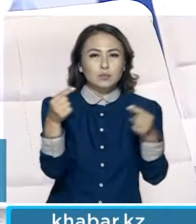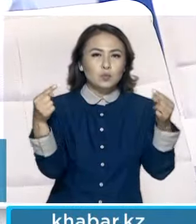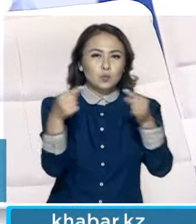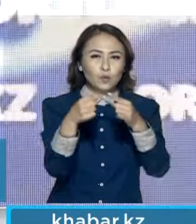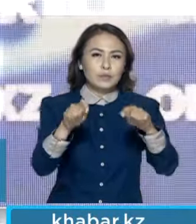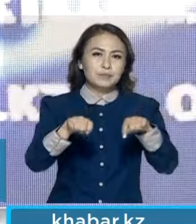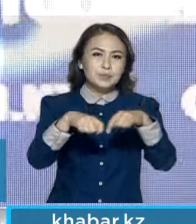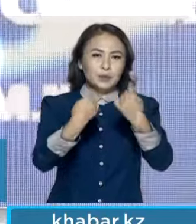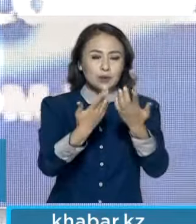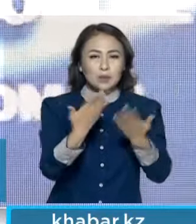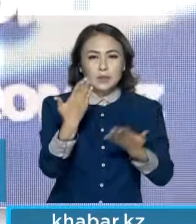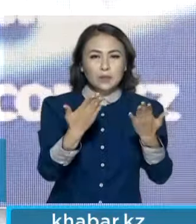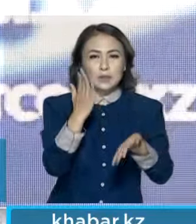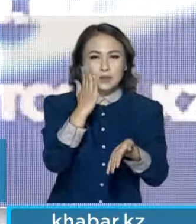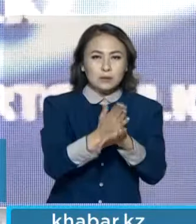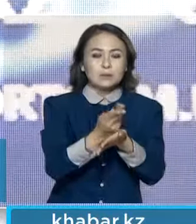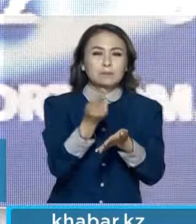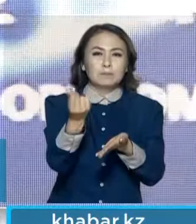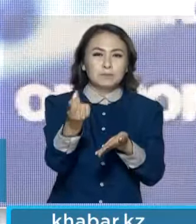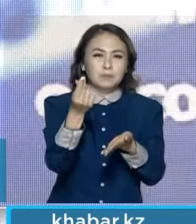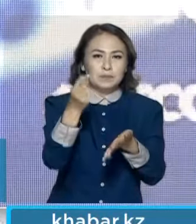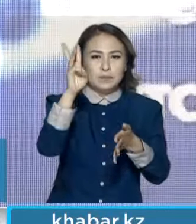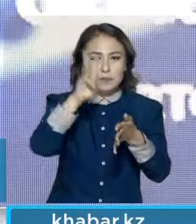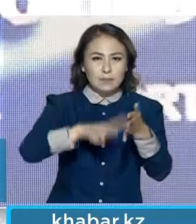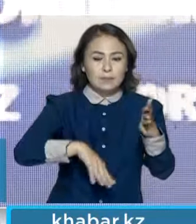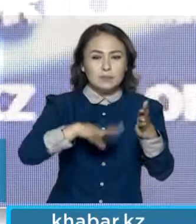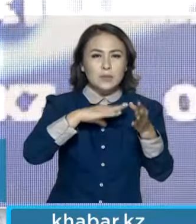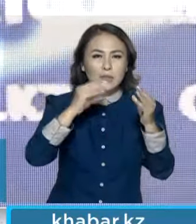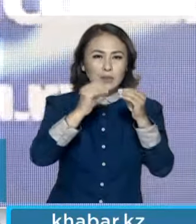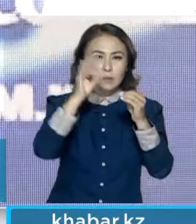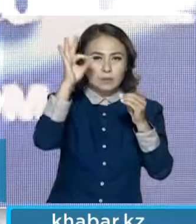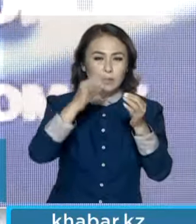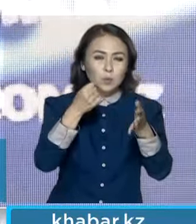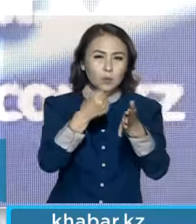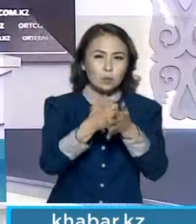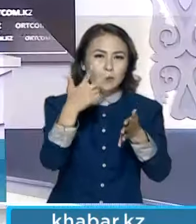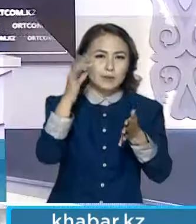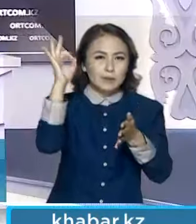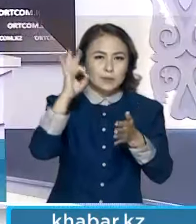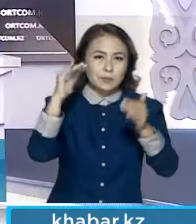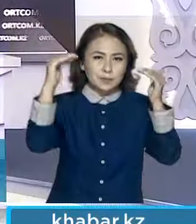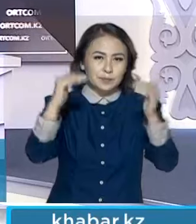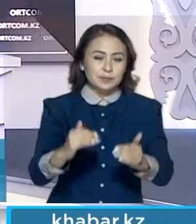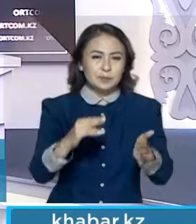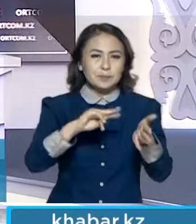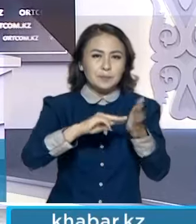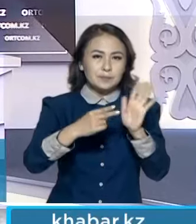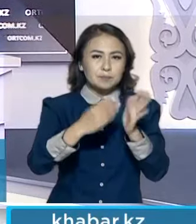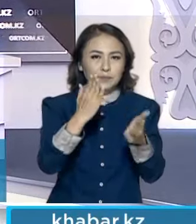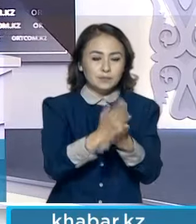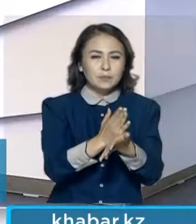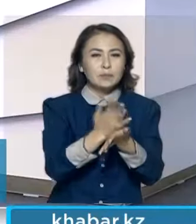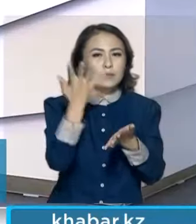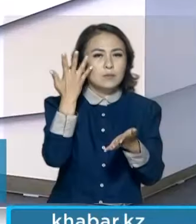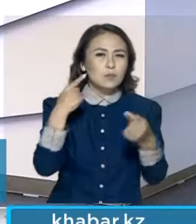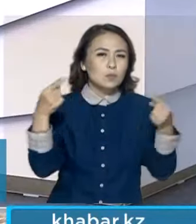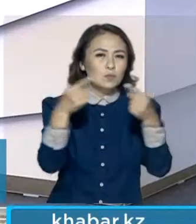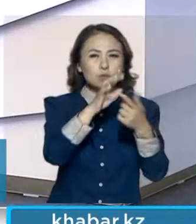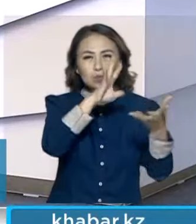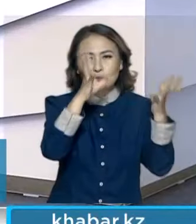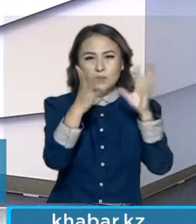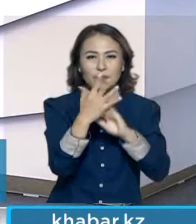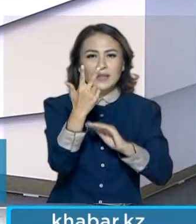бұзушылықтар жасалса, оларға төленетін айыппұлдарды 10%-дан 3%-ға дейін түсіруді көздедік. Және конкурсқа қатысқанда